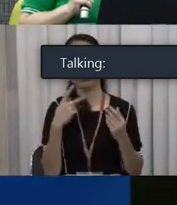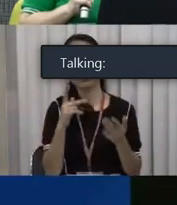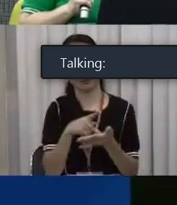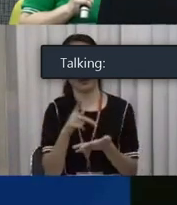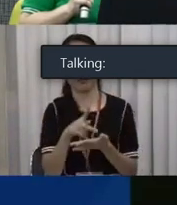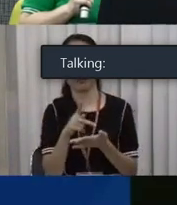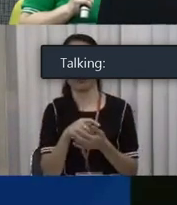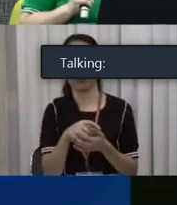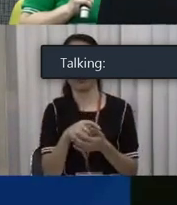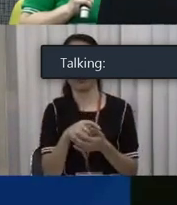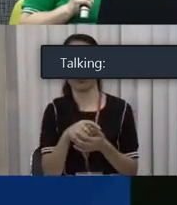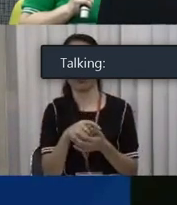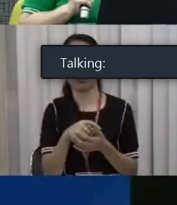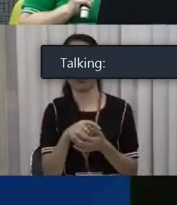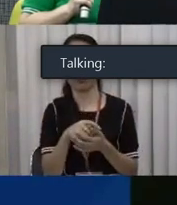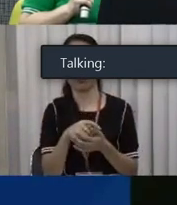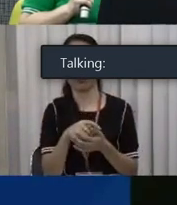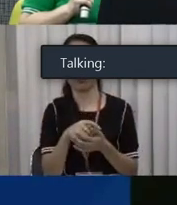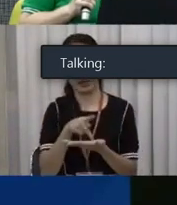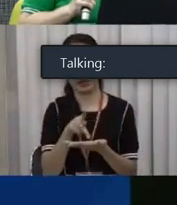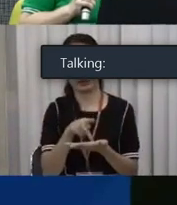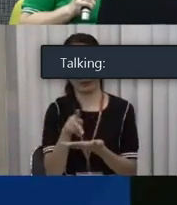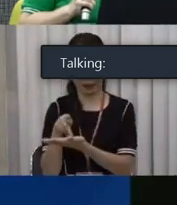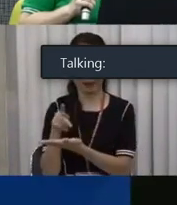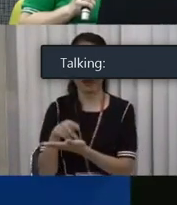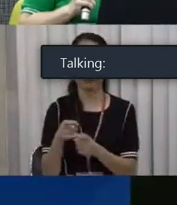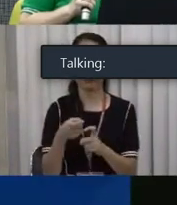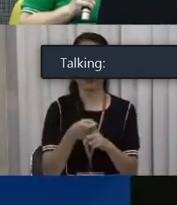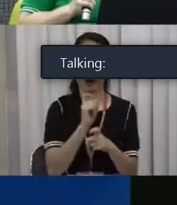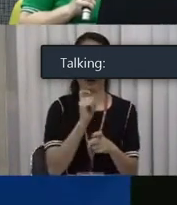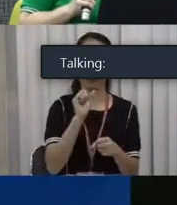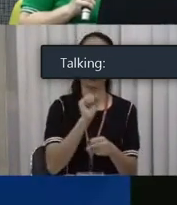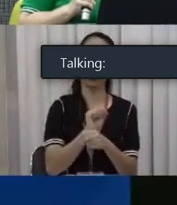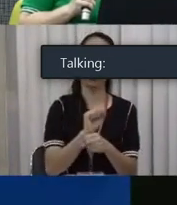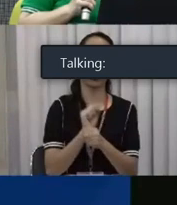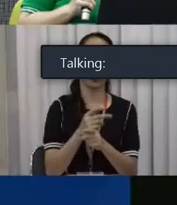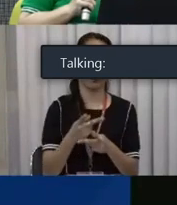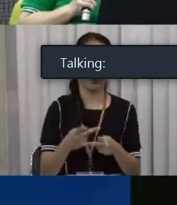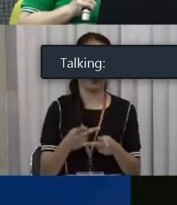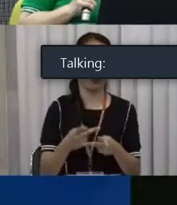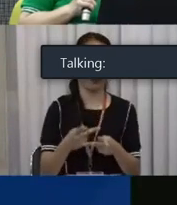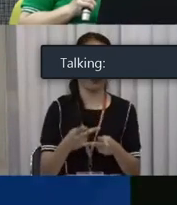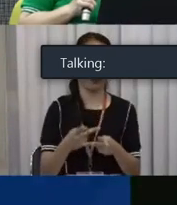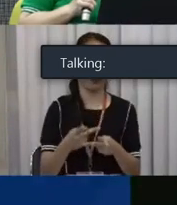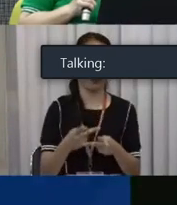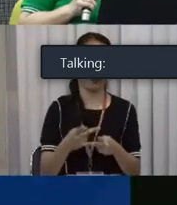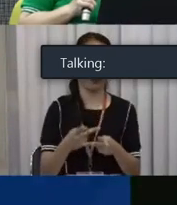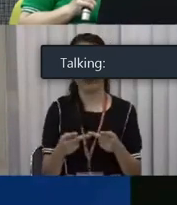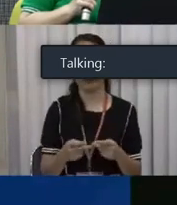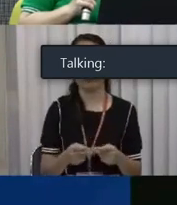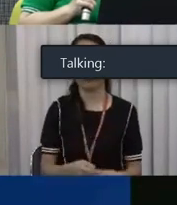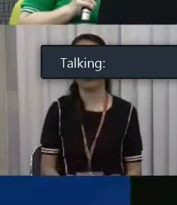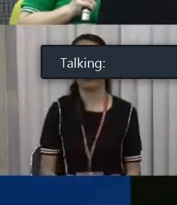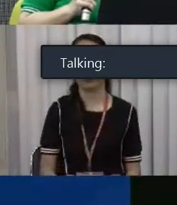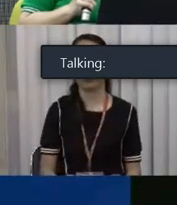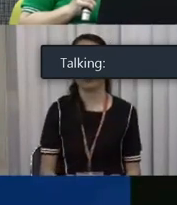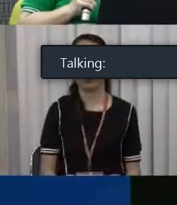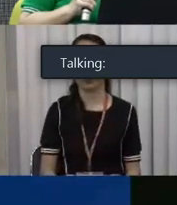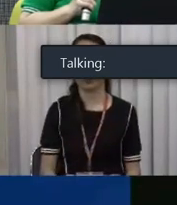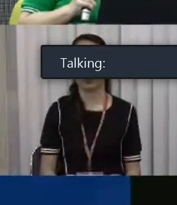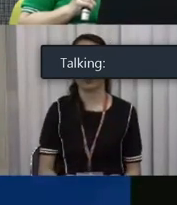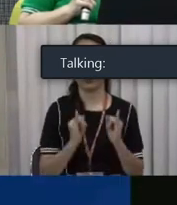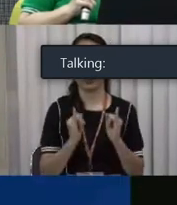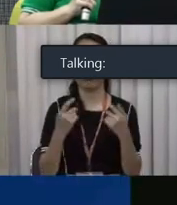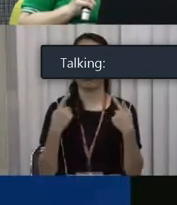of service nga ma-dawat na to from our employer. So, katong mga just cause, katong sayop sa usa